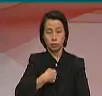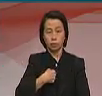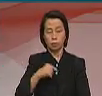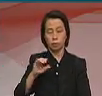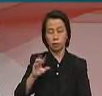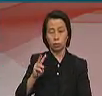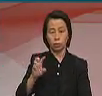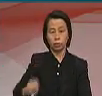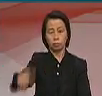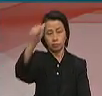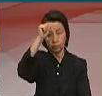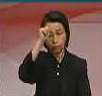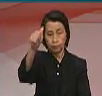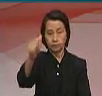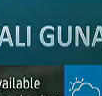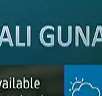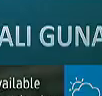wajahnya Assalamualaikum